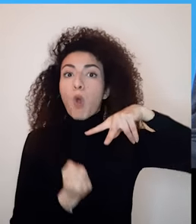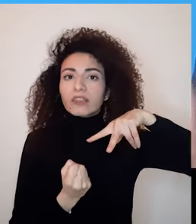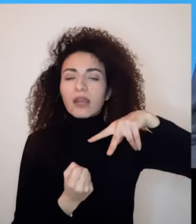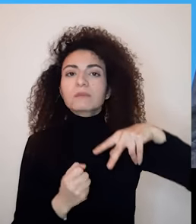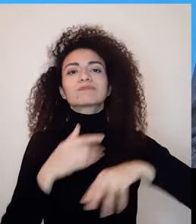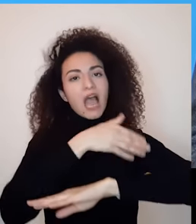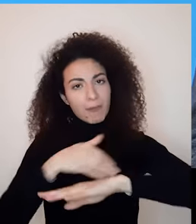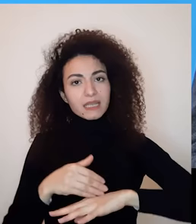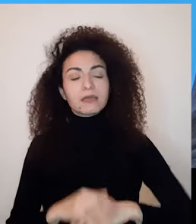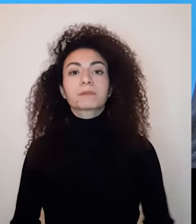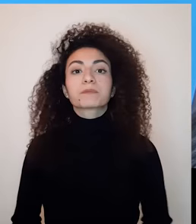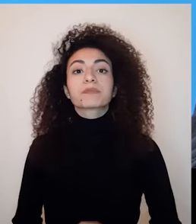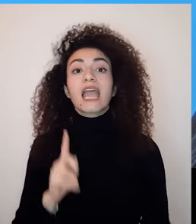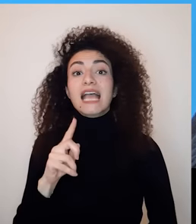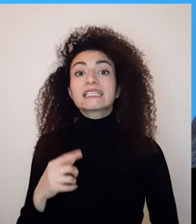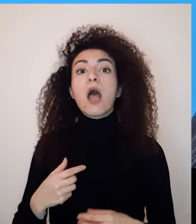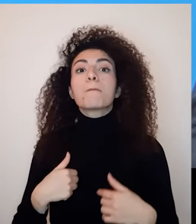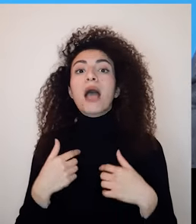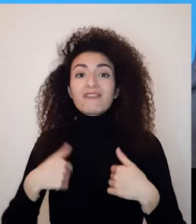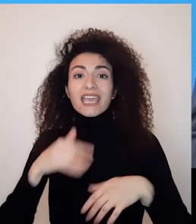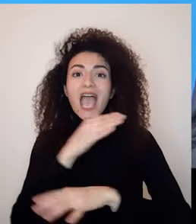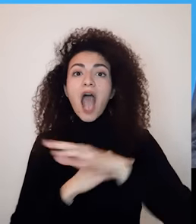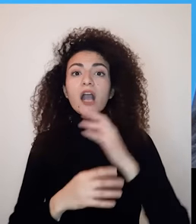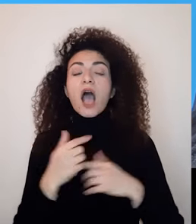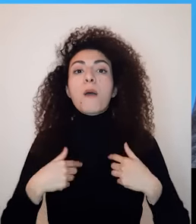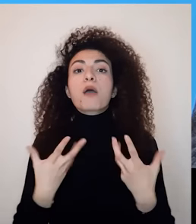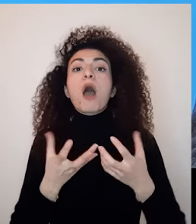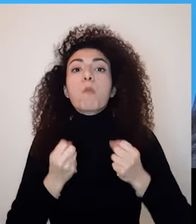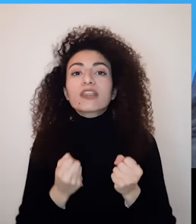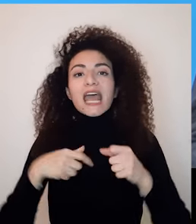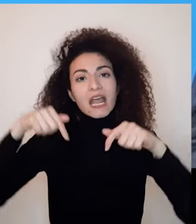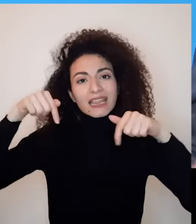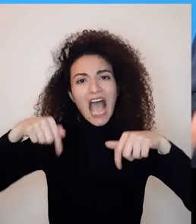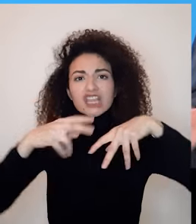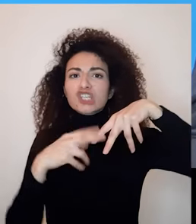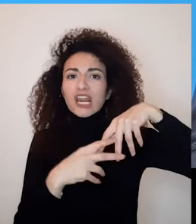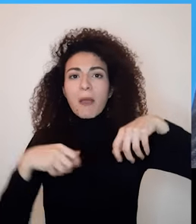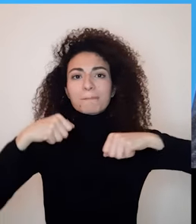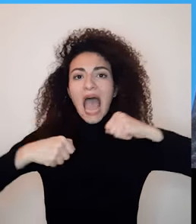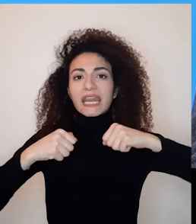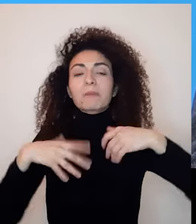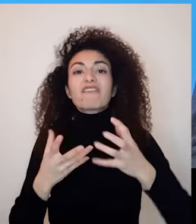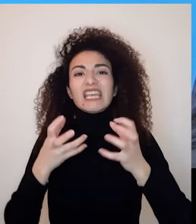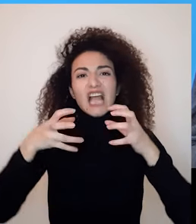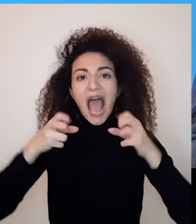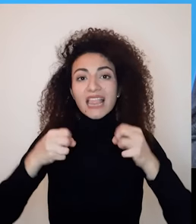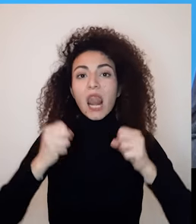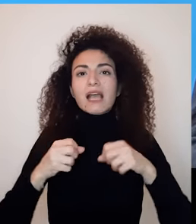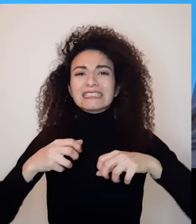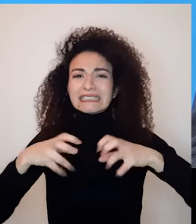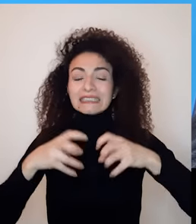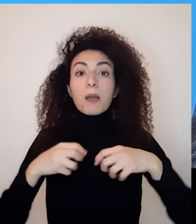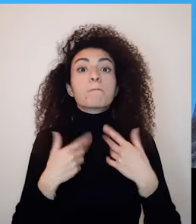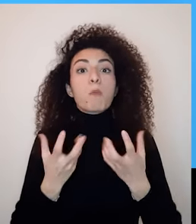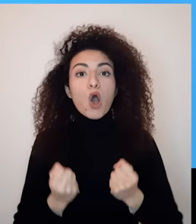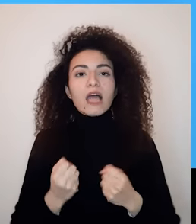طويلة، أو إذا كان سبب الإعاقة عدم القدرة على تحريك أو توسيع عضلات الحوض، أو قصر حاد